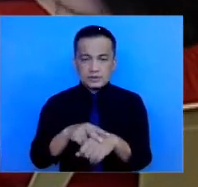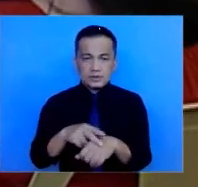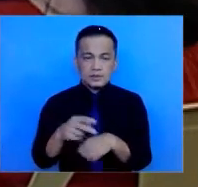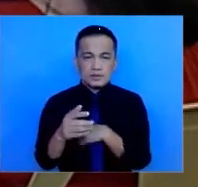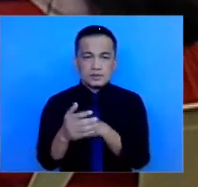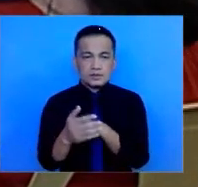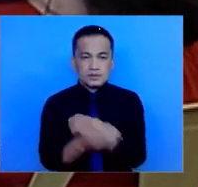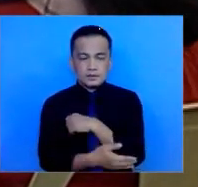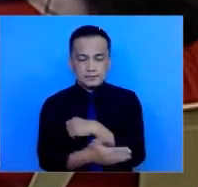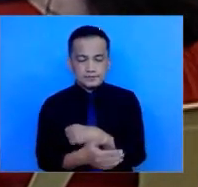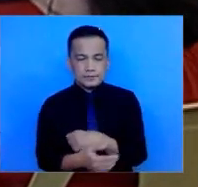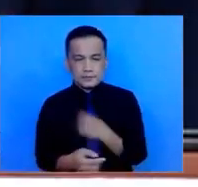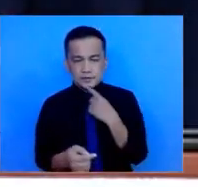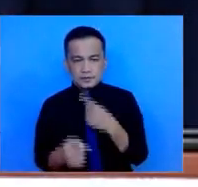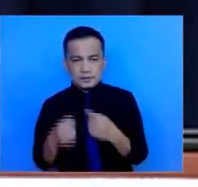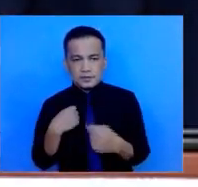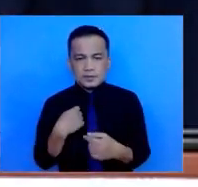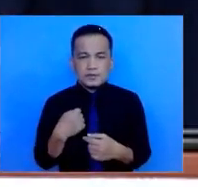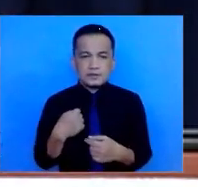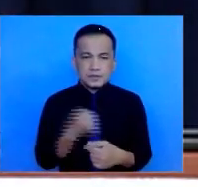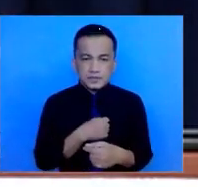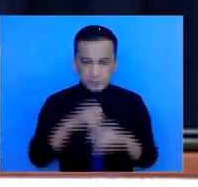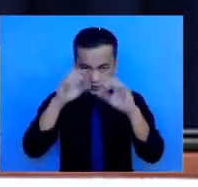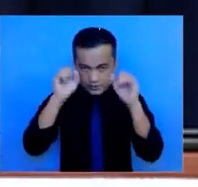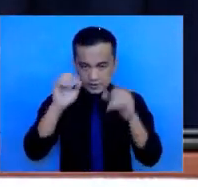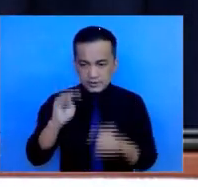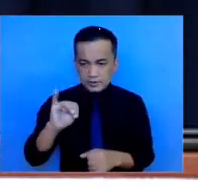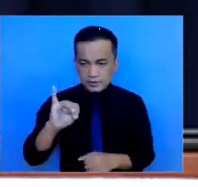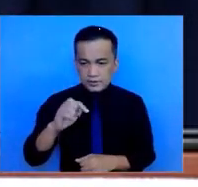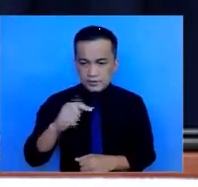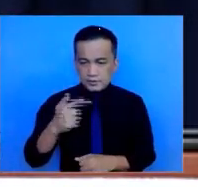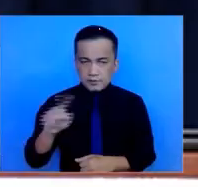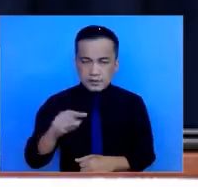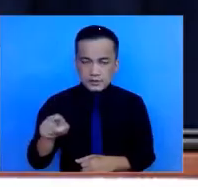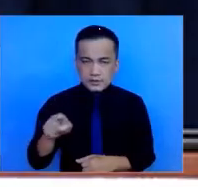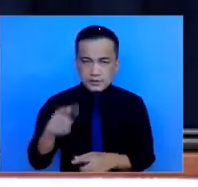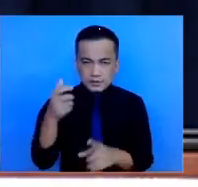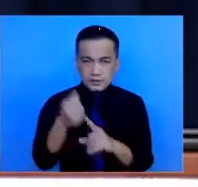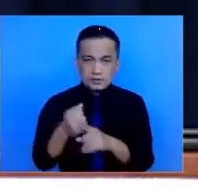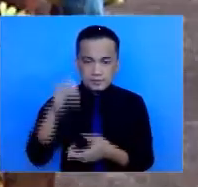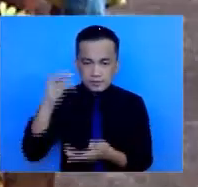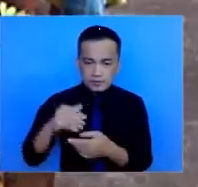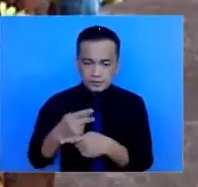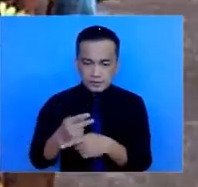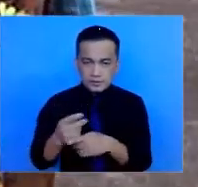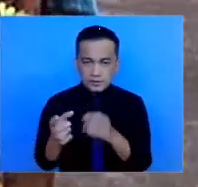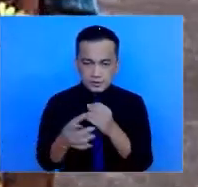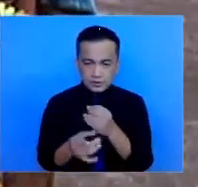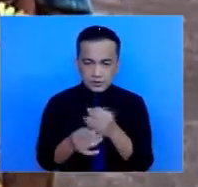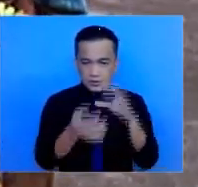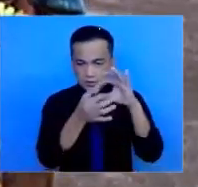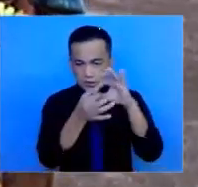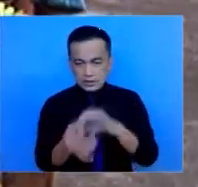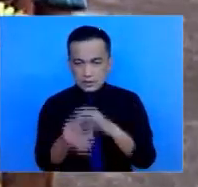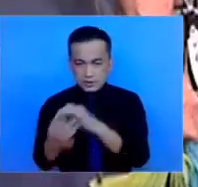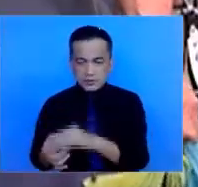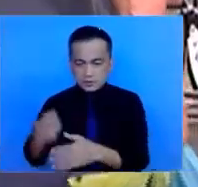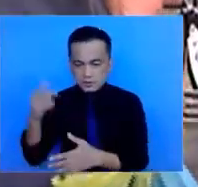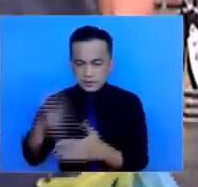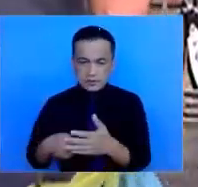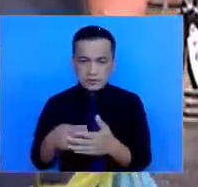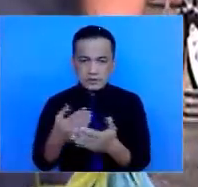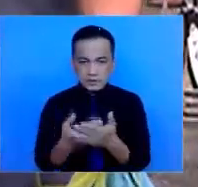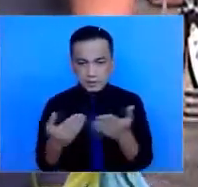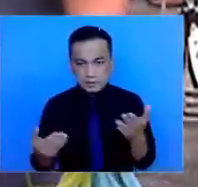Senate President Bigzo Biri ang epekto ng pagbabawas sa produksyon ng langis, lalo't hihilahin ito pati presyo ng mga pangunahing bilihin na